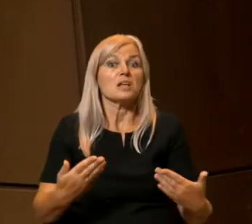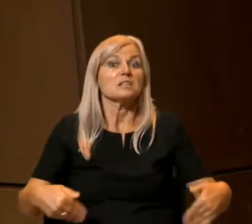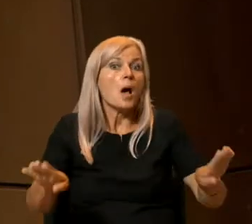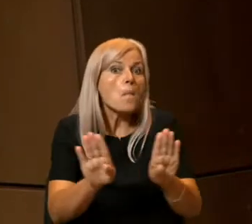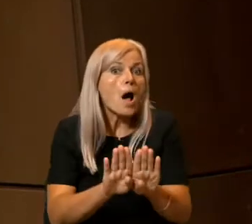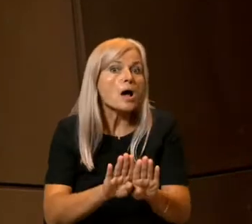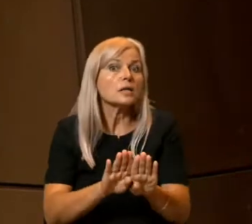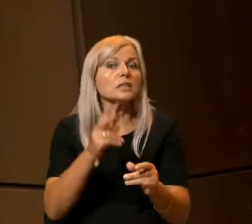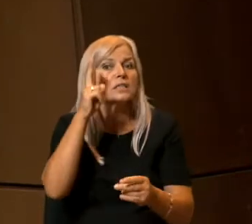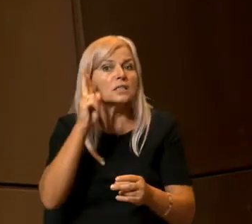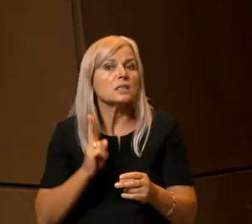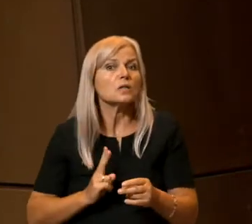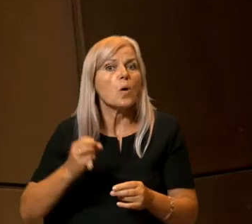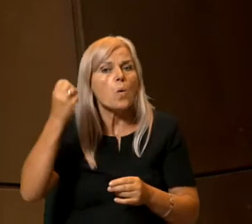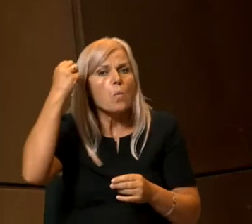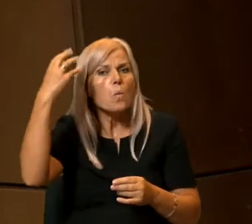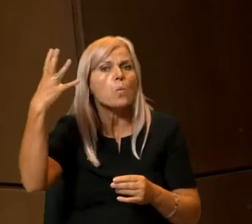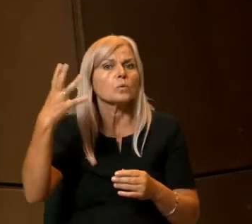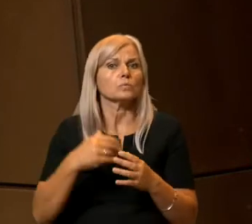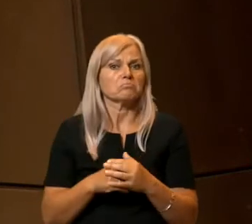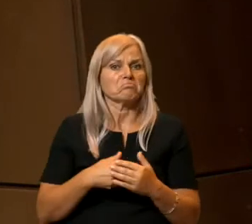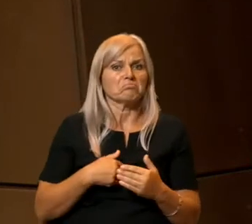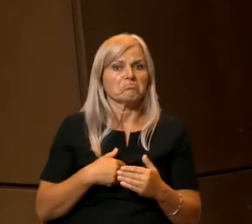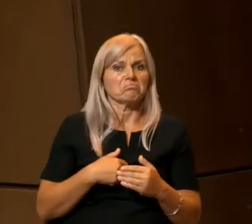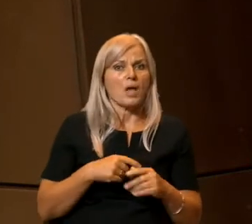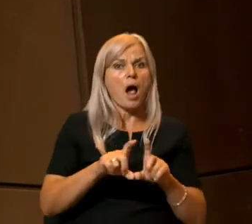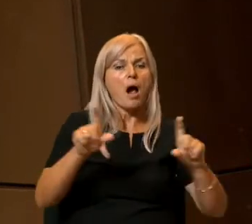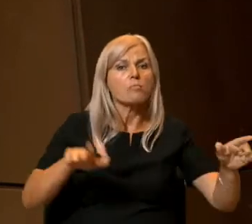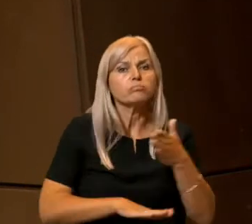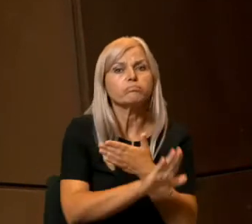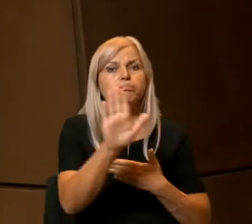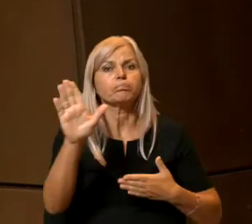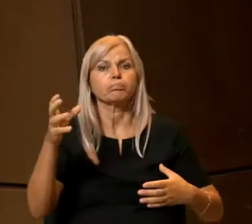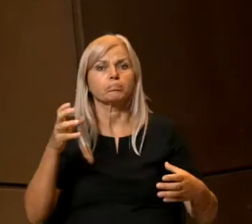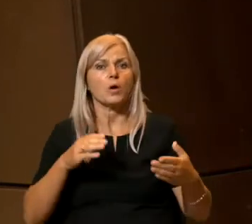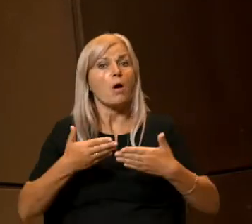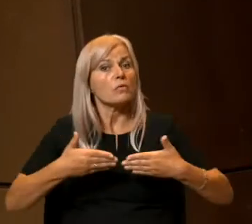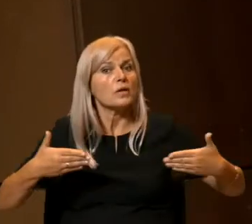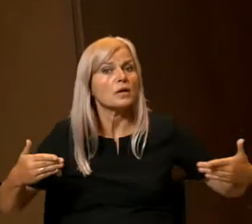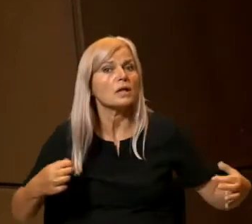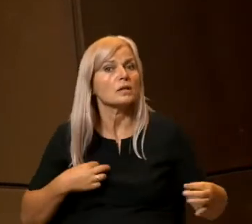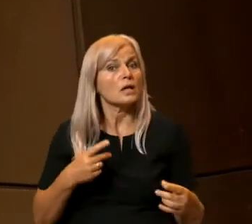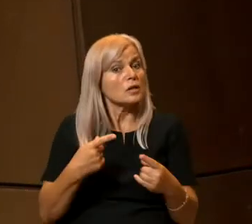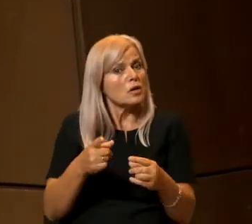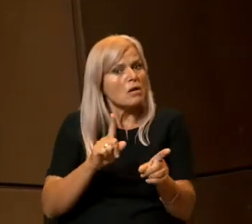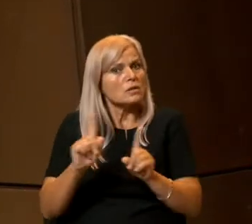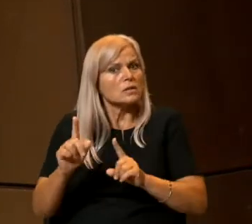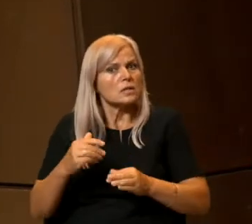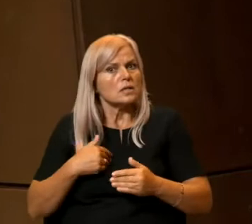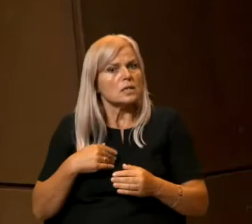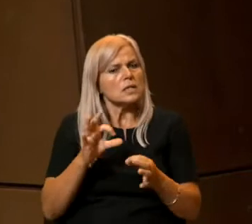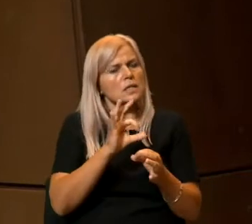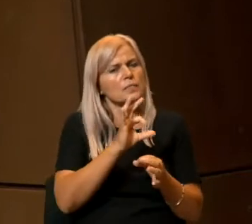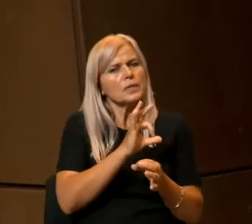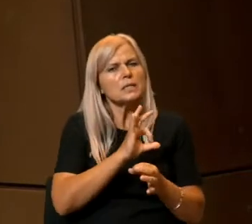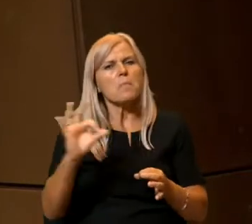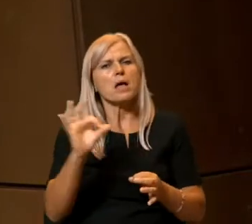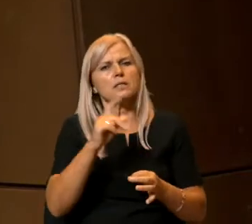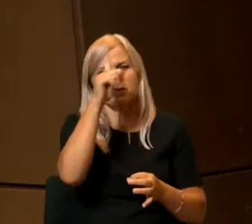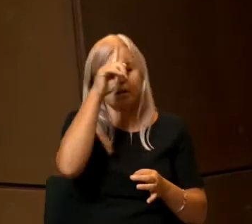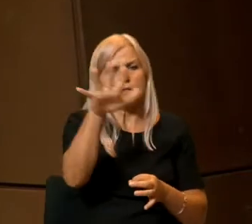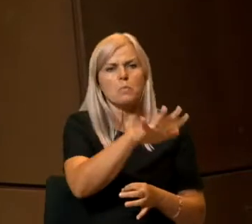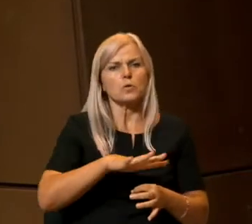kulturalnych, przepraszam, a zatem specyfika społeczeństwa nie polega na tym, że